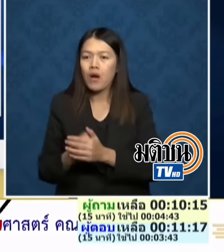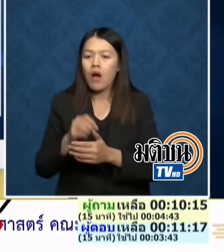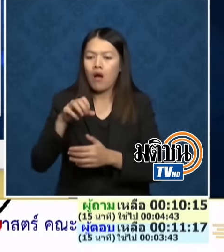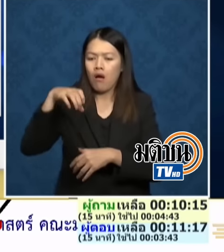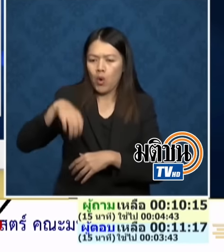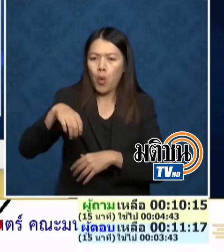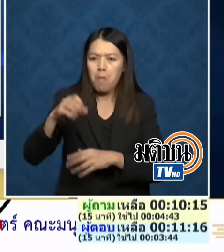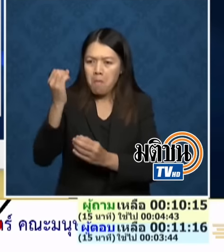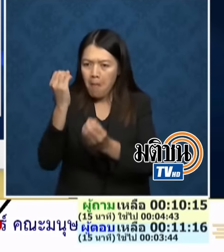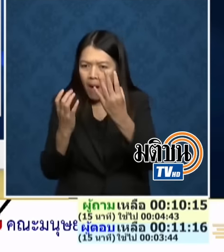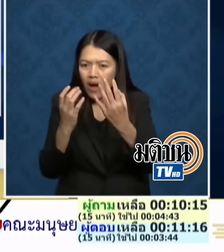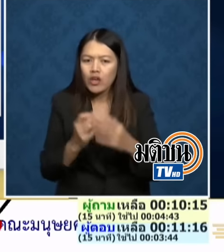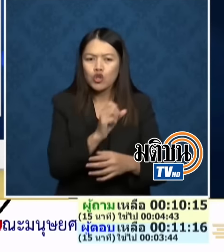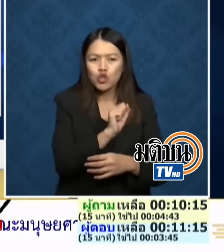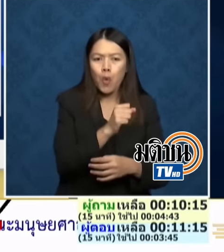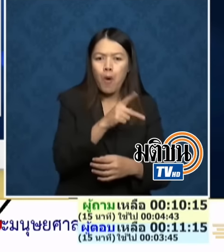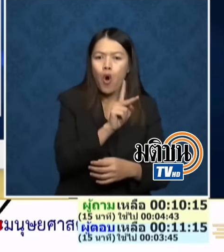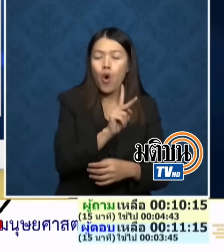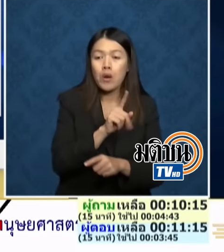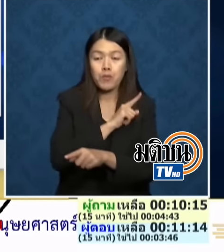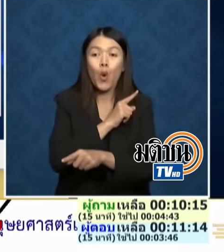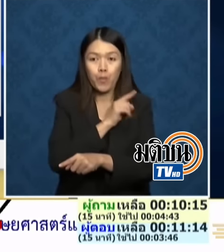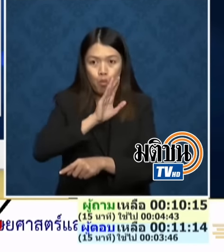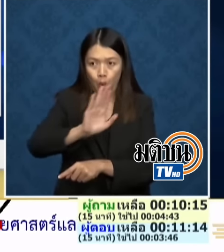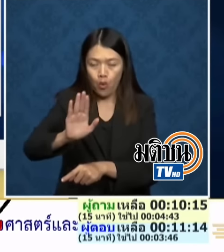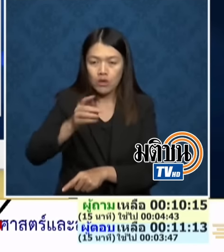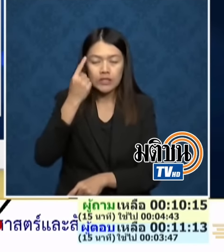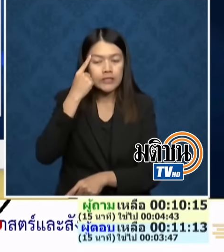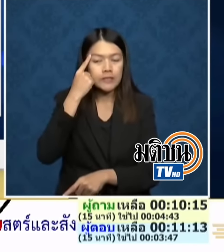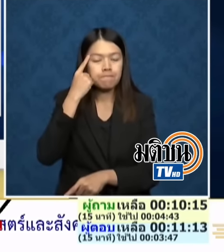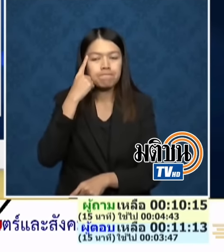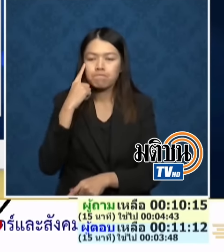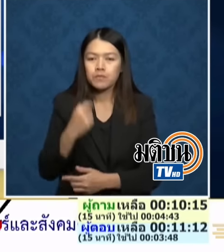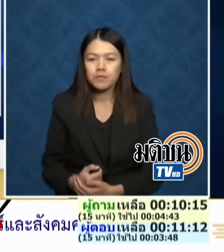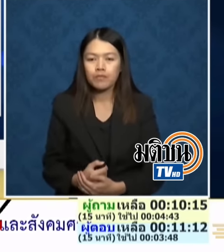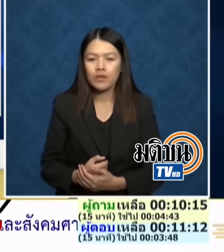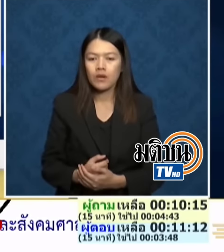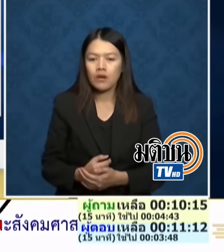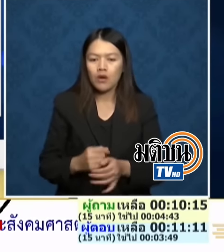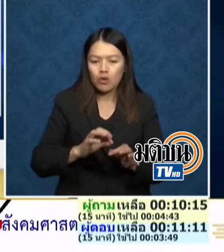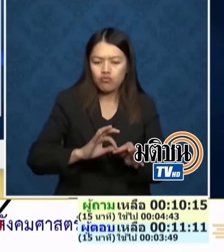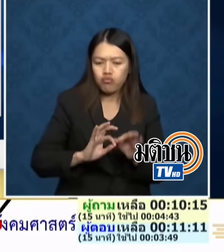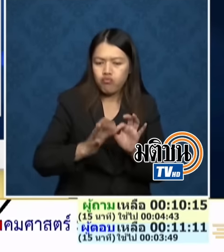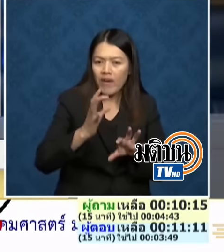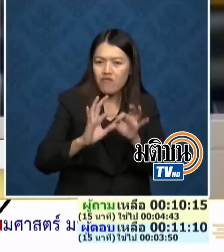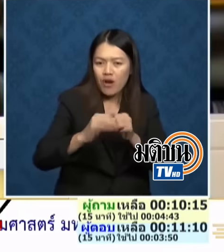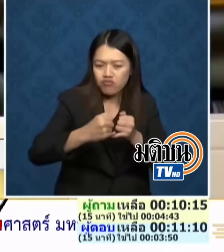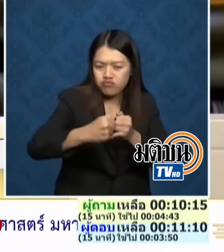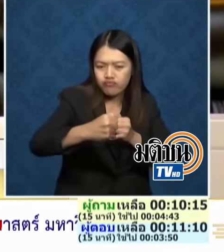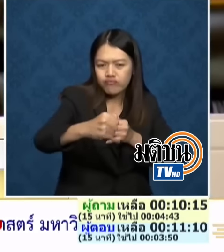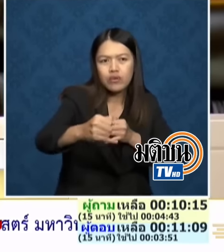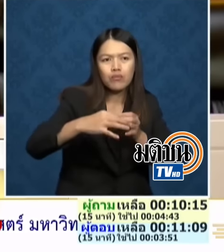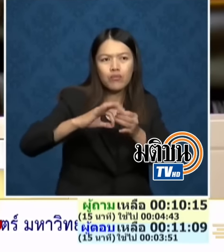ออยู่ในพื้นทเราพชอบของท่านท่านดึงออกถนนแวเขตกันไฟ ปับเฟอ์โซน